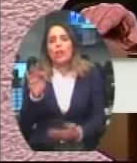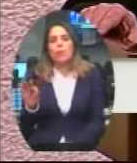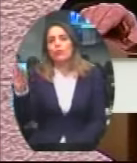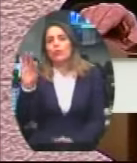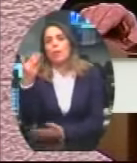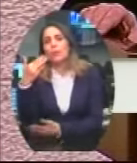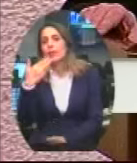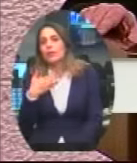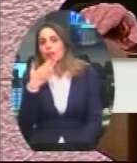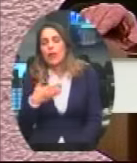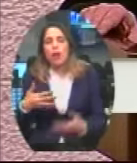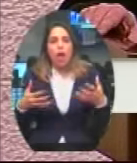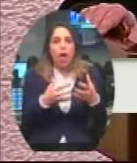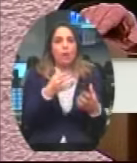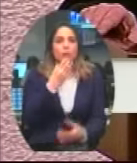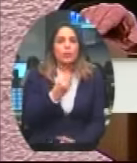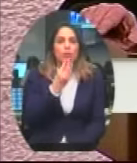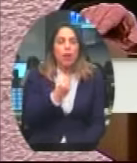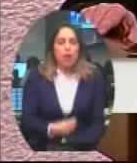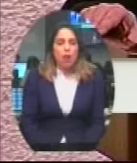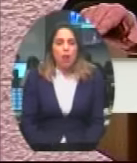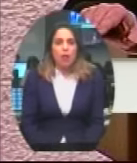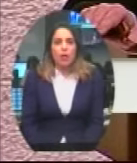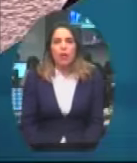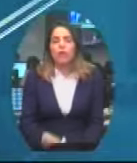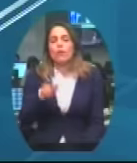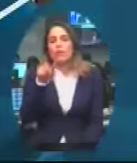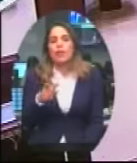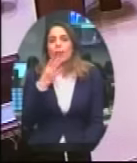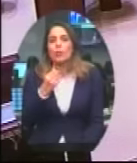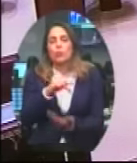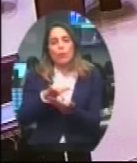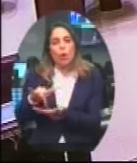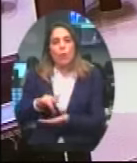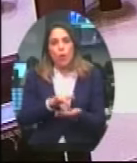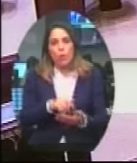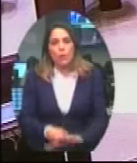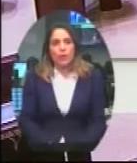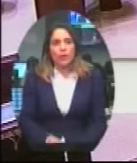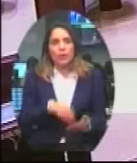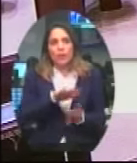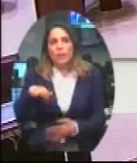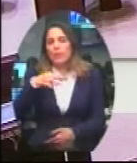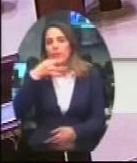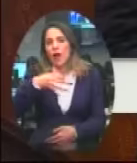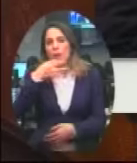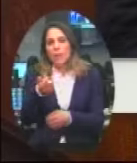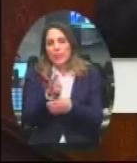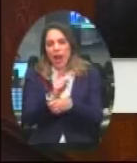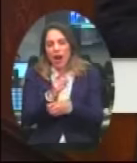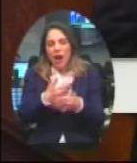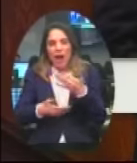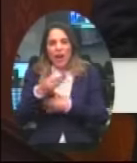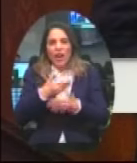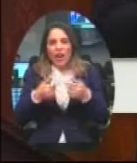לעם ישראל וליהודי בכל מקום שהוא. בנאומים בני דקה התייחס חבר הכנסת איימן